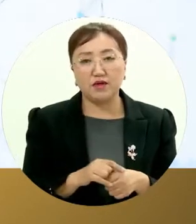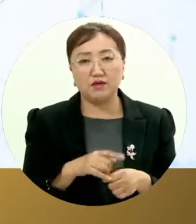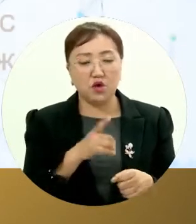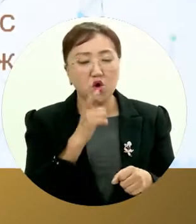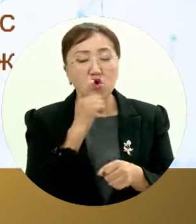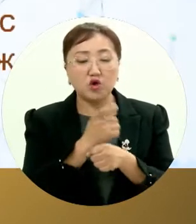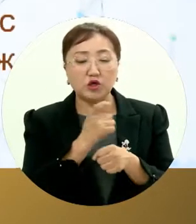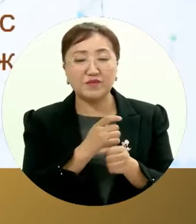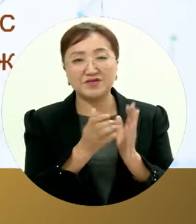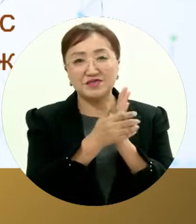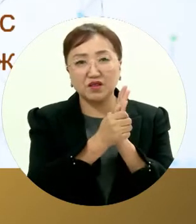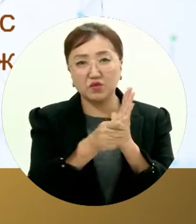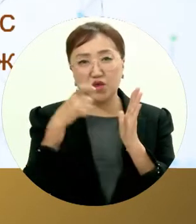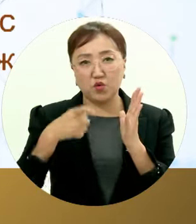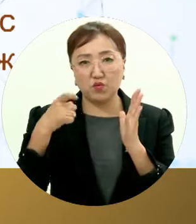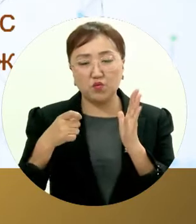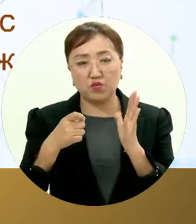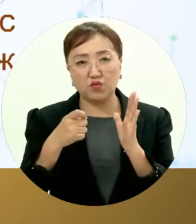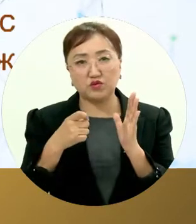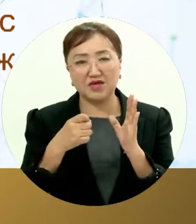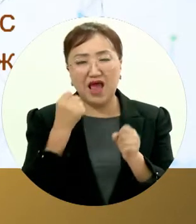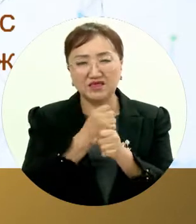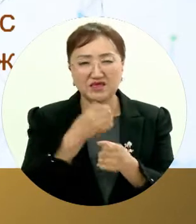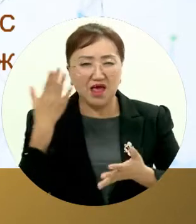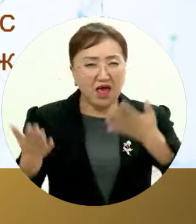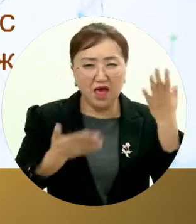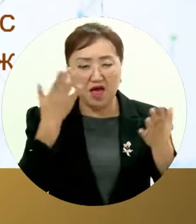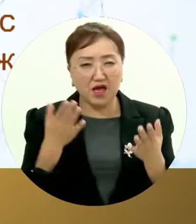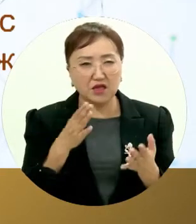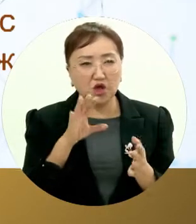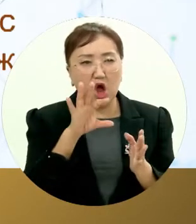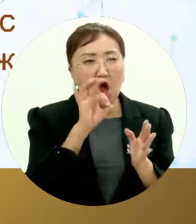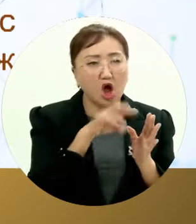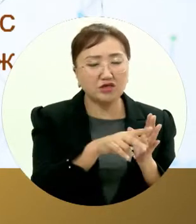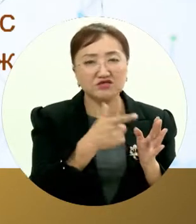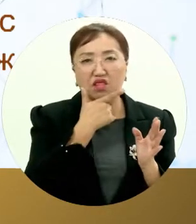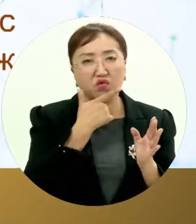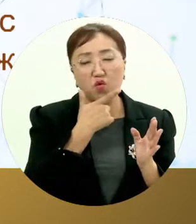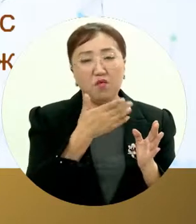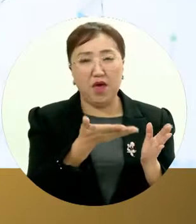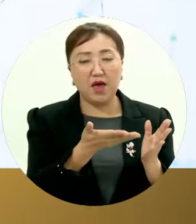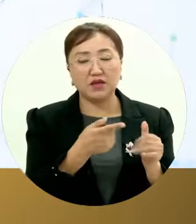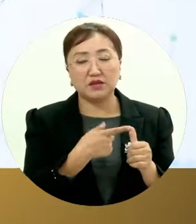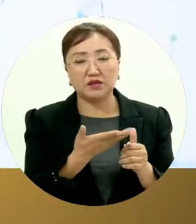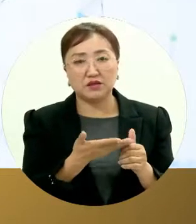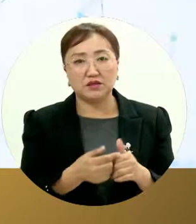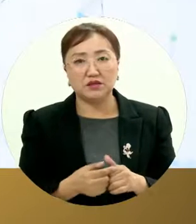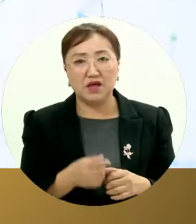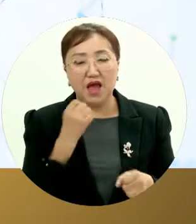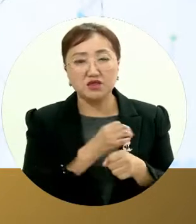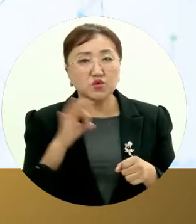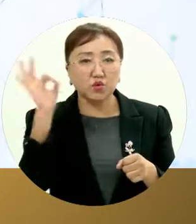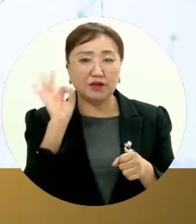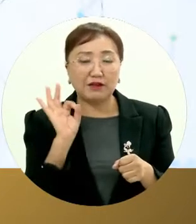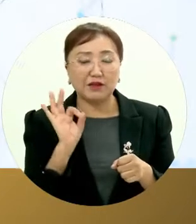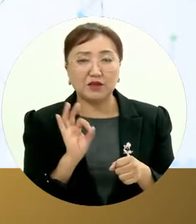нь хөдөлмөрийн чадвартай хүмүүс ажил ирээд түүнийгээ олж чадахгүй байгааг хэлдэг. Ажилгүйдэл нь хөдөлмөрийн